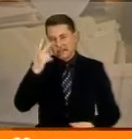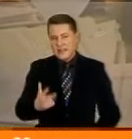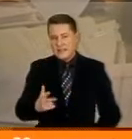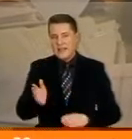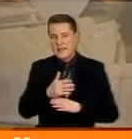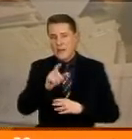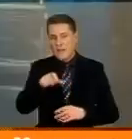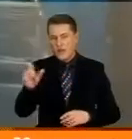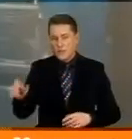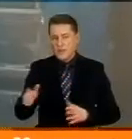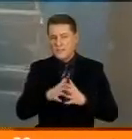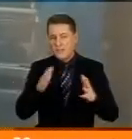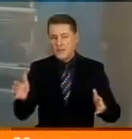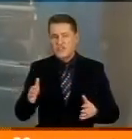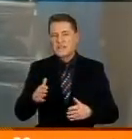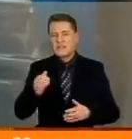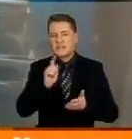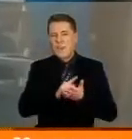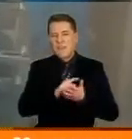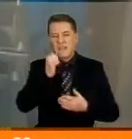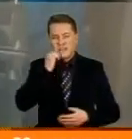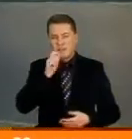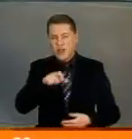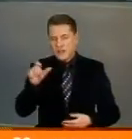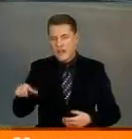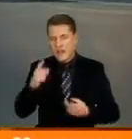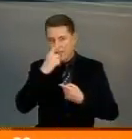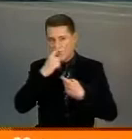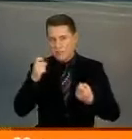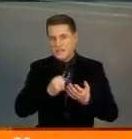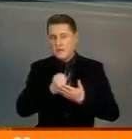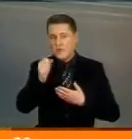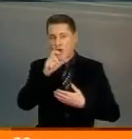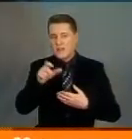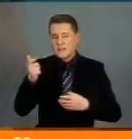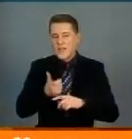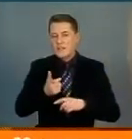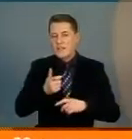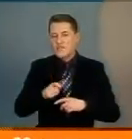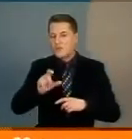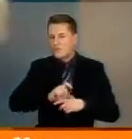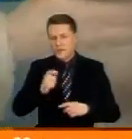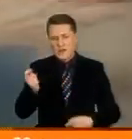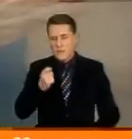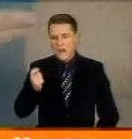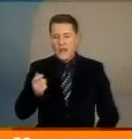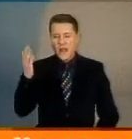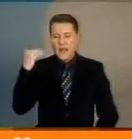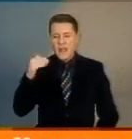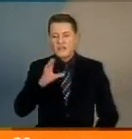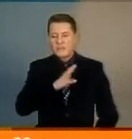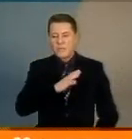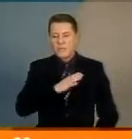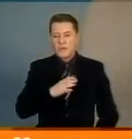маріупільців. Більшість із них – пенсіонери. Виборці кажуть, інформації про кандидатів було дуже мало. Раніше були ті,